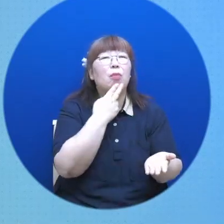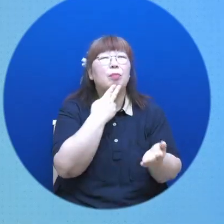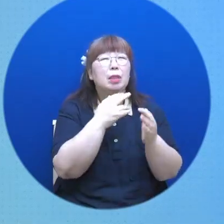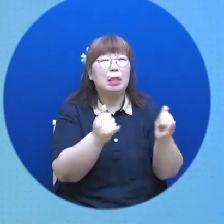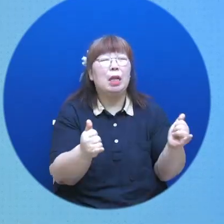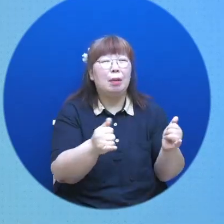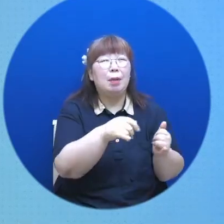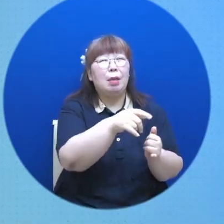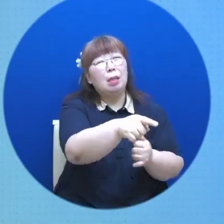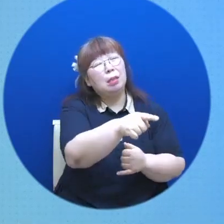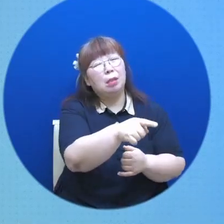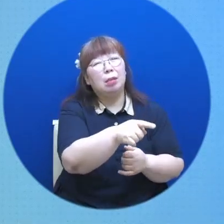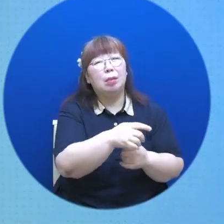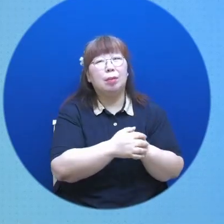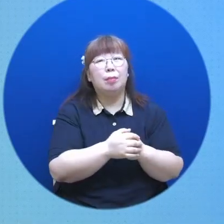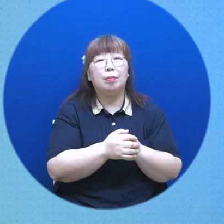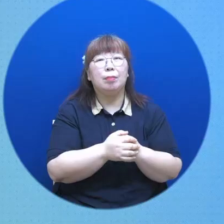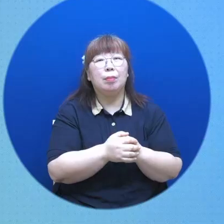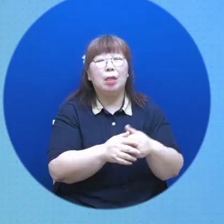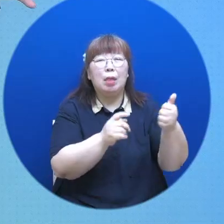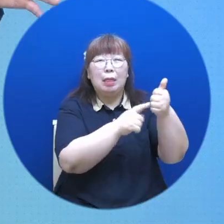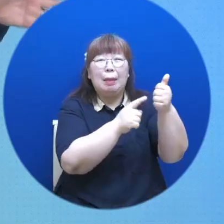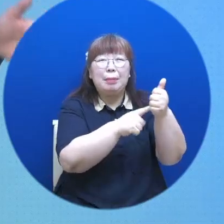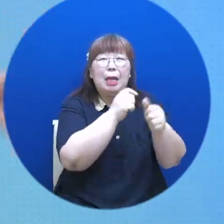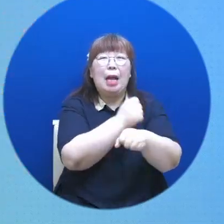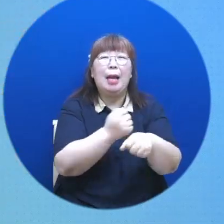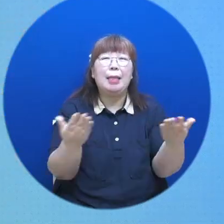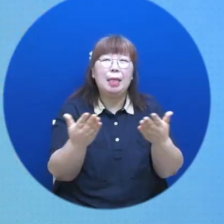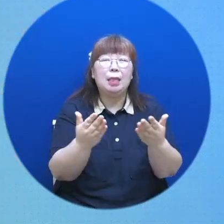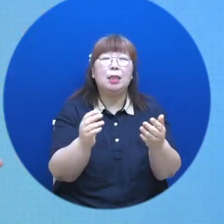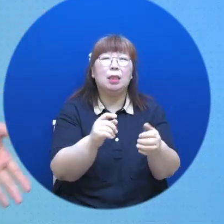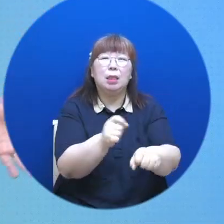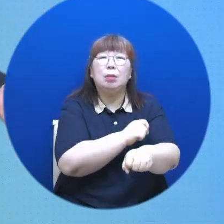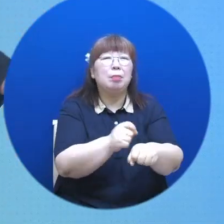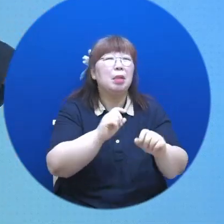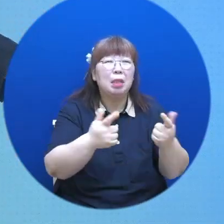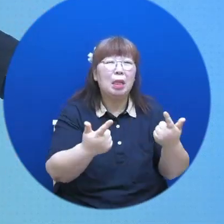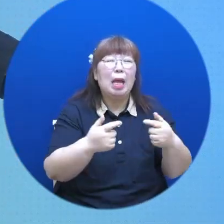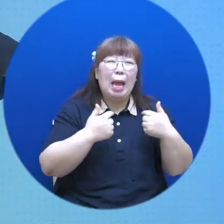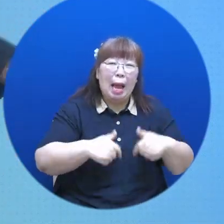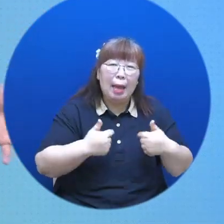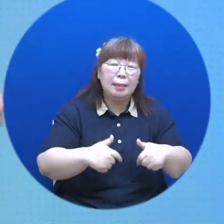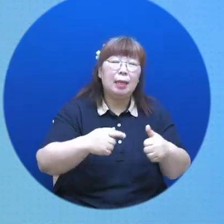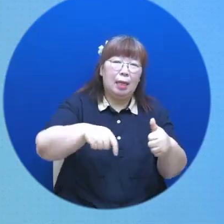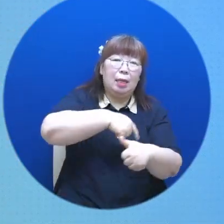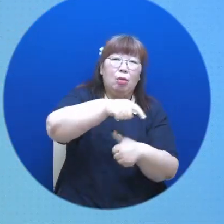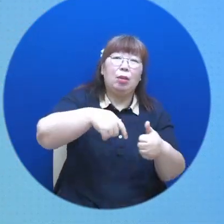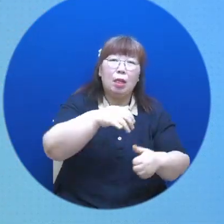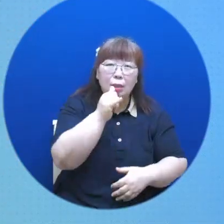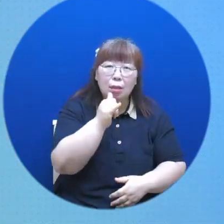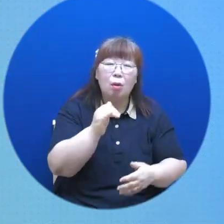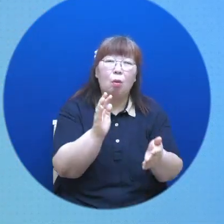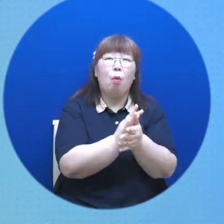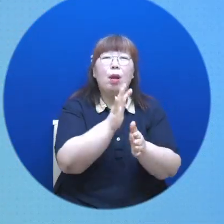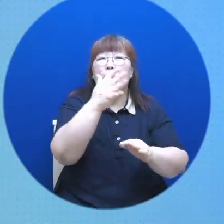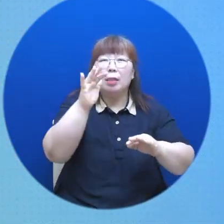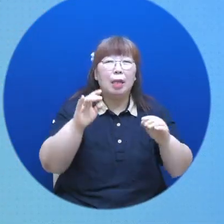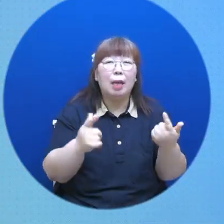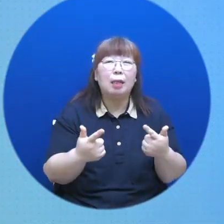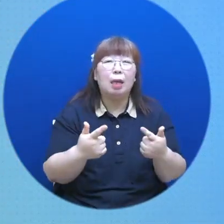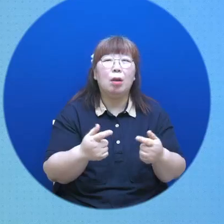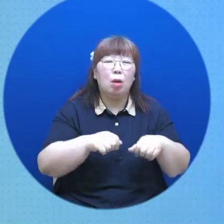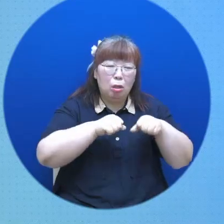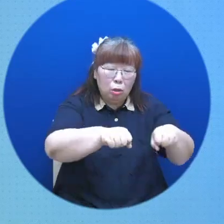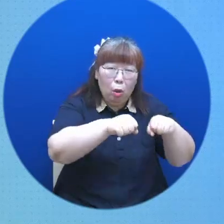형제님이라고 생각했어요. 그 형제님이 했던 일은 특별하지 않았습니다. 항상 곁에 있었어요. 화려하지 않았습니다.